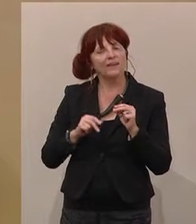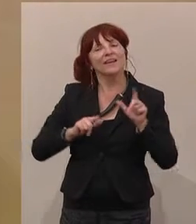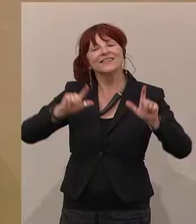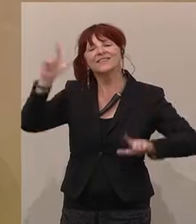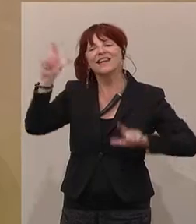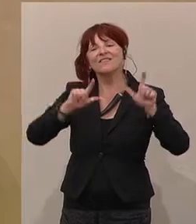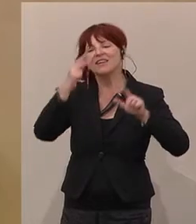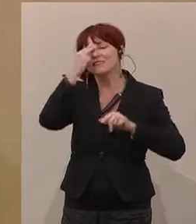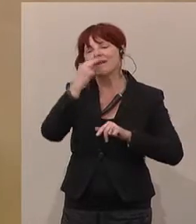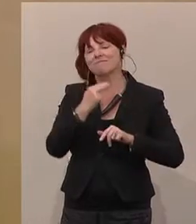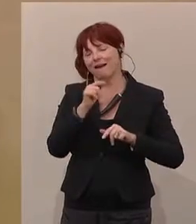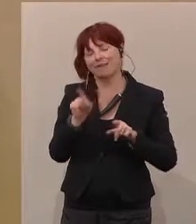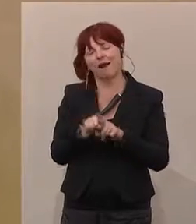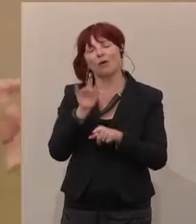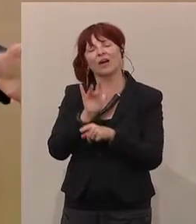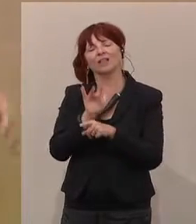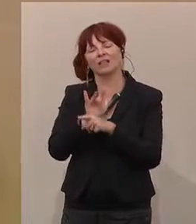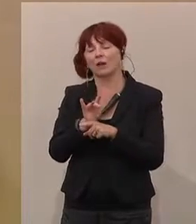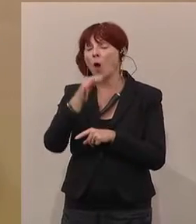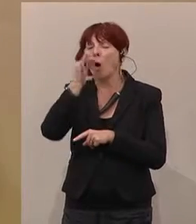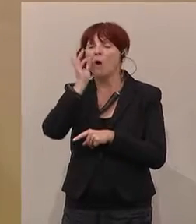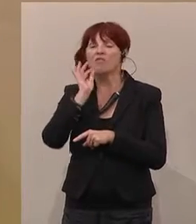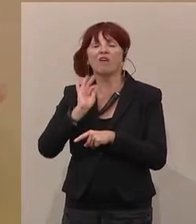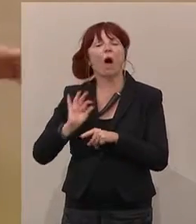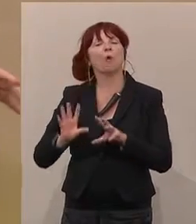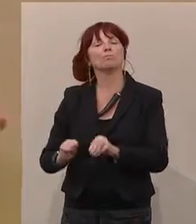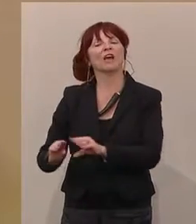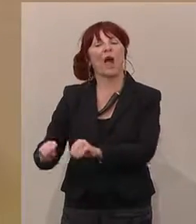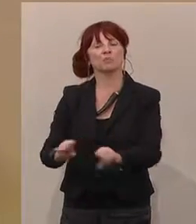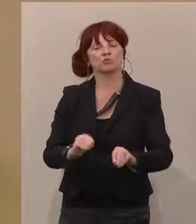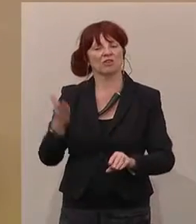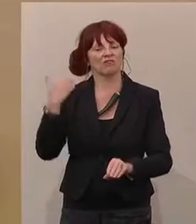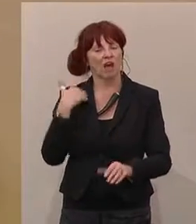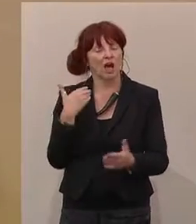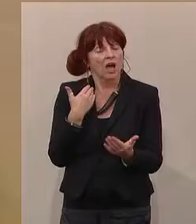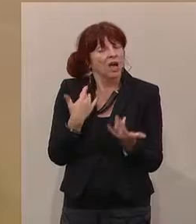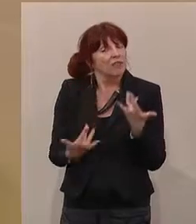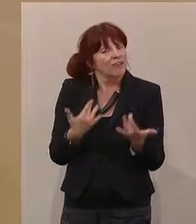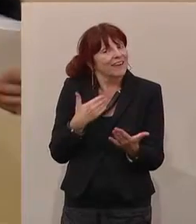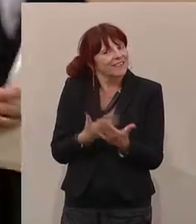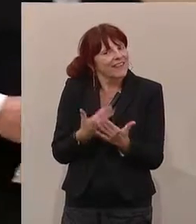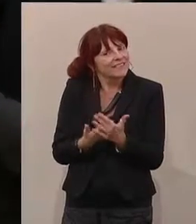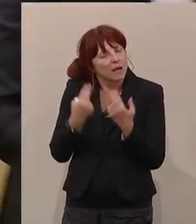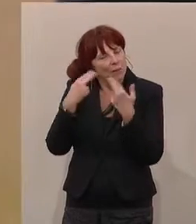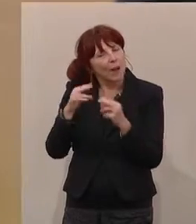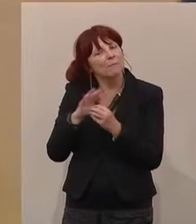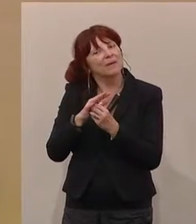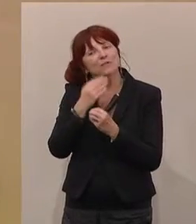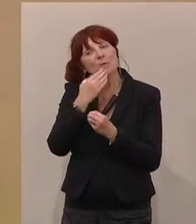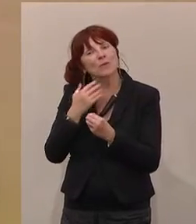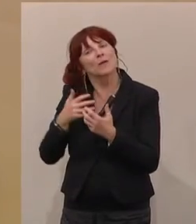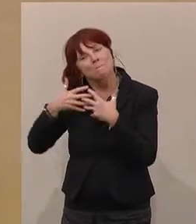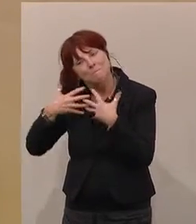begrapscht wurden. Ja, wahrscheinlich ist der Bilz deswegen für Massenzuwanderung, ich weiß es nicht, aber das bleibt so auch, meine sehr geehrten Damen und Herren.